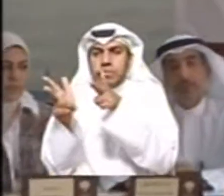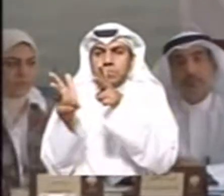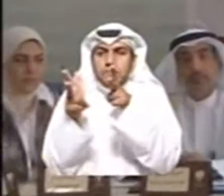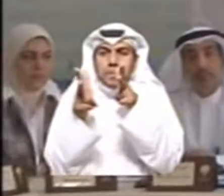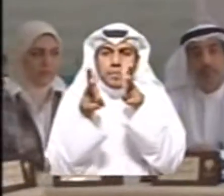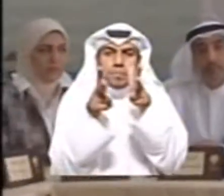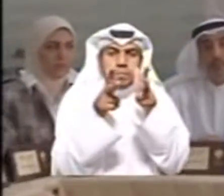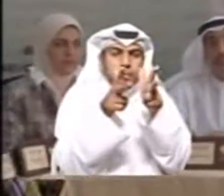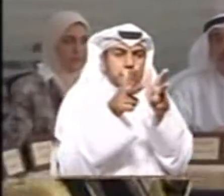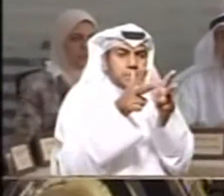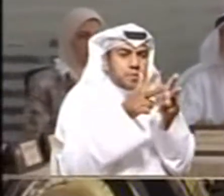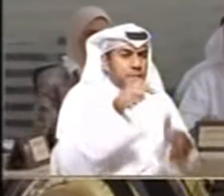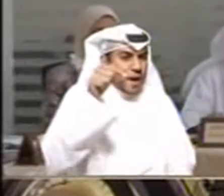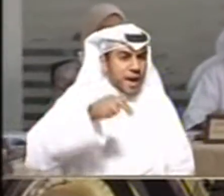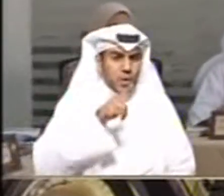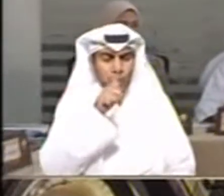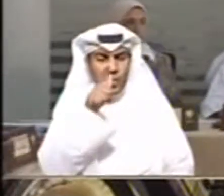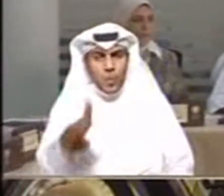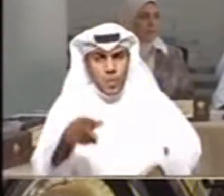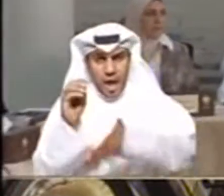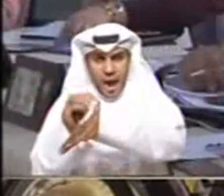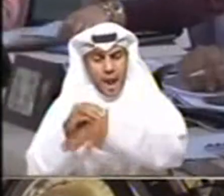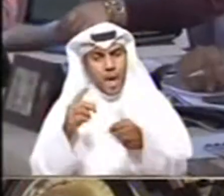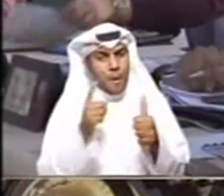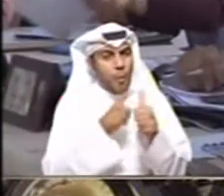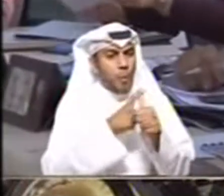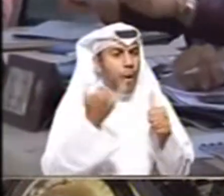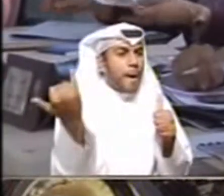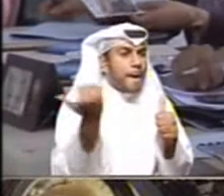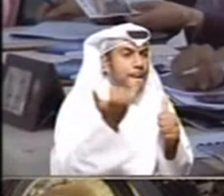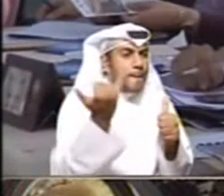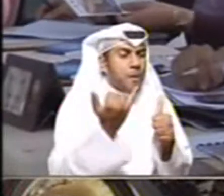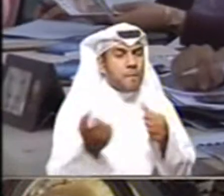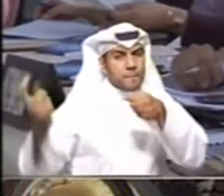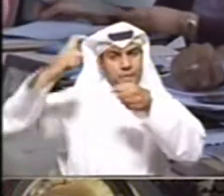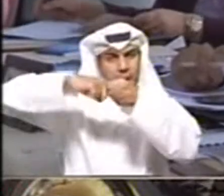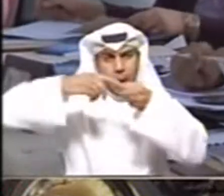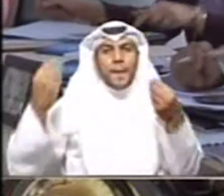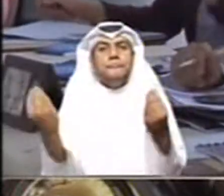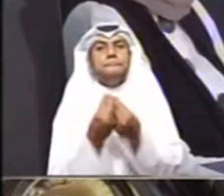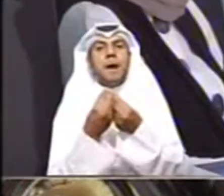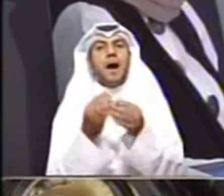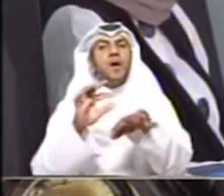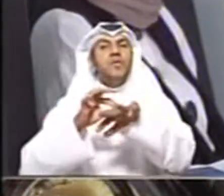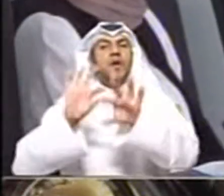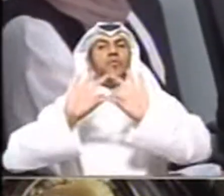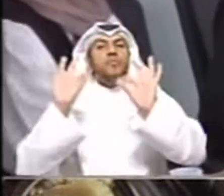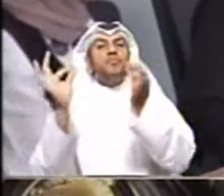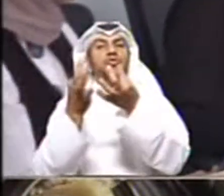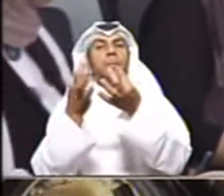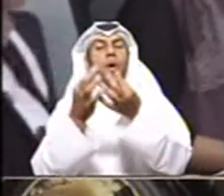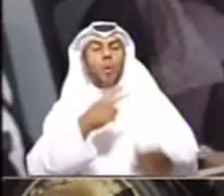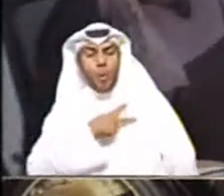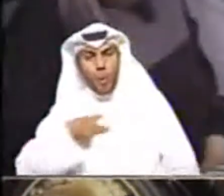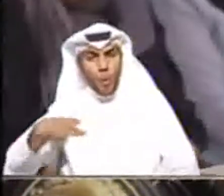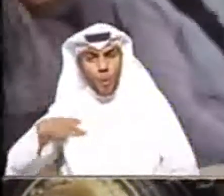راح نتكلم عن محورين في هالجانب. المحور الأول أهمية الشراكة المجتمعية التي تمت ما بين القطاع